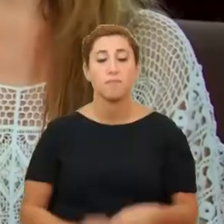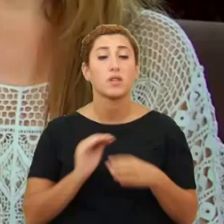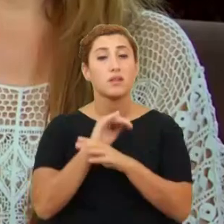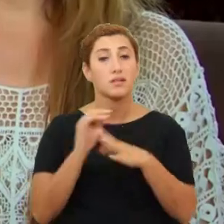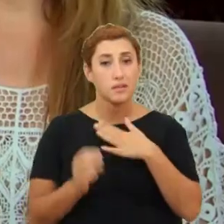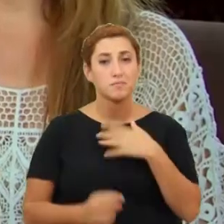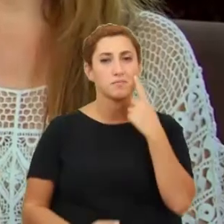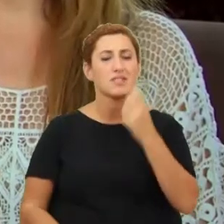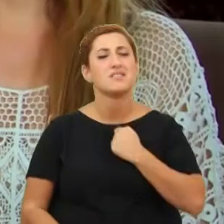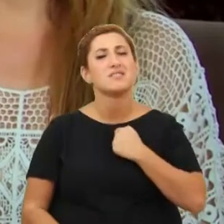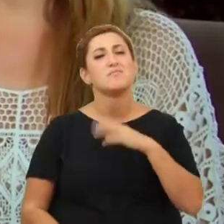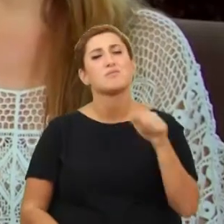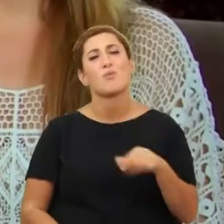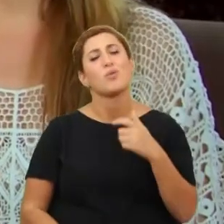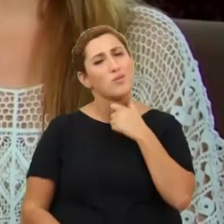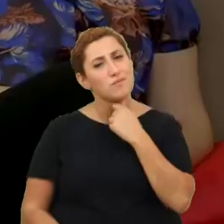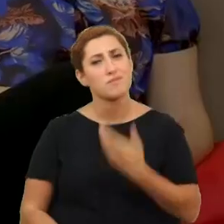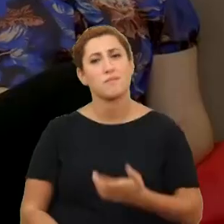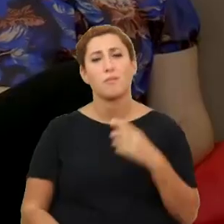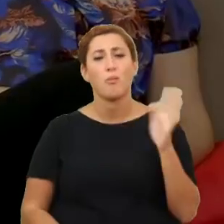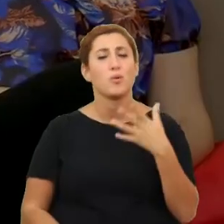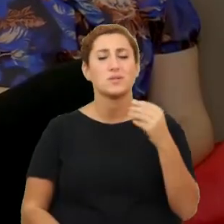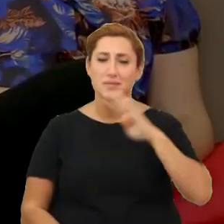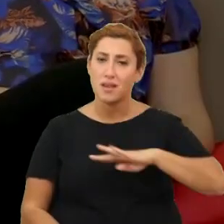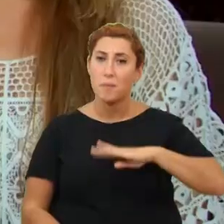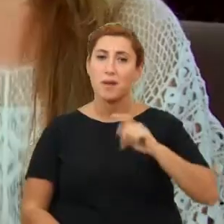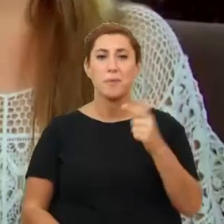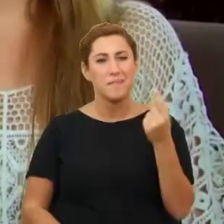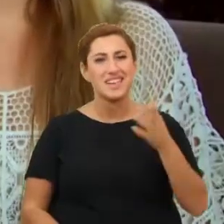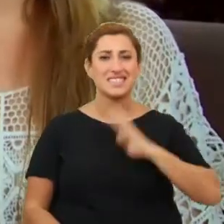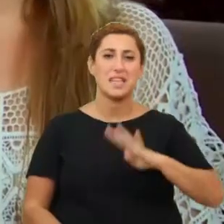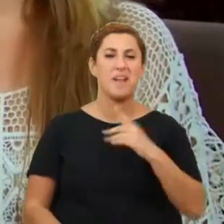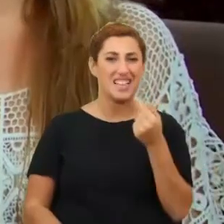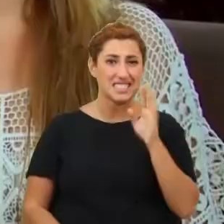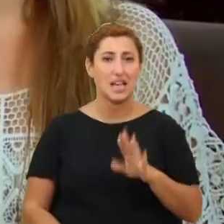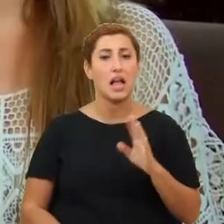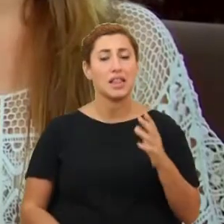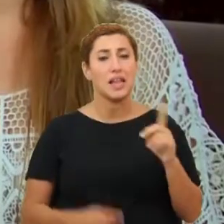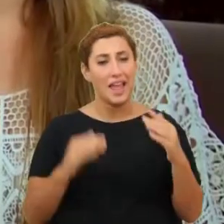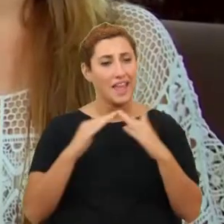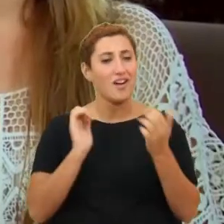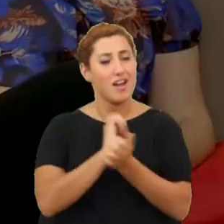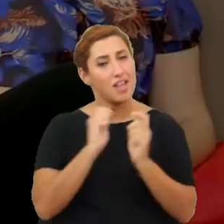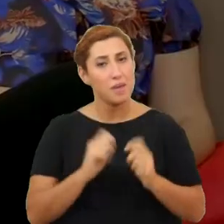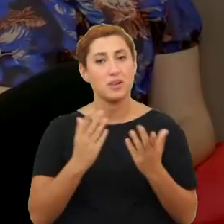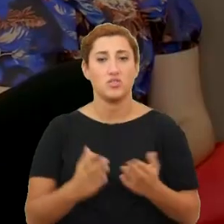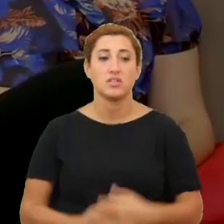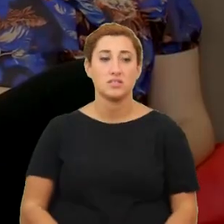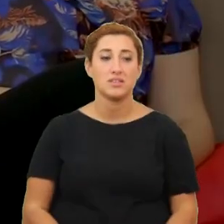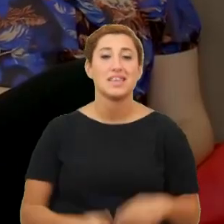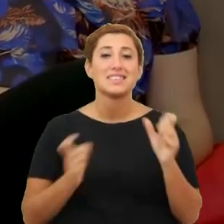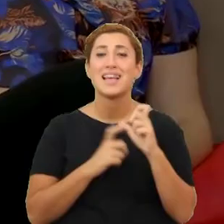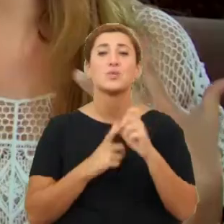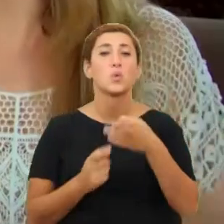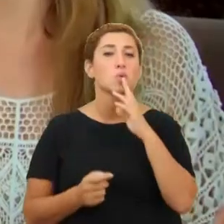Hayatım. Bak sıkma canını bu kadar. Ne olur ya. Bu kadar sabrettin. Biraz daha sabret. Az kaldı. Kuracaksın sen de aileni. Sezon